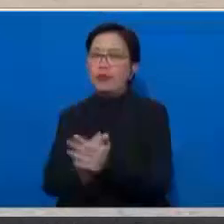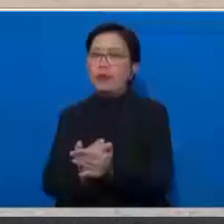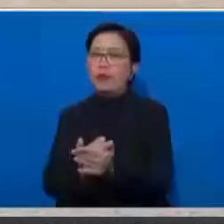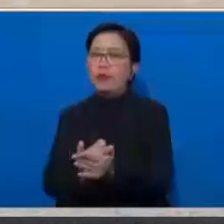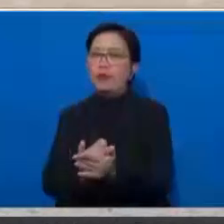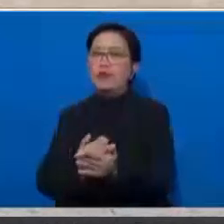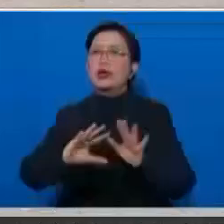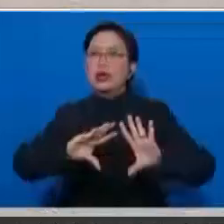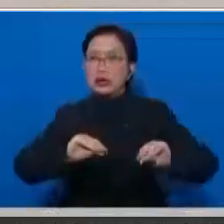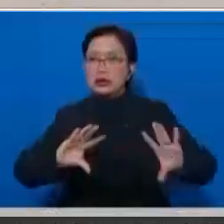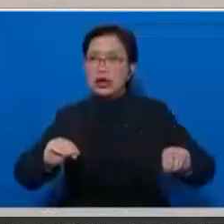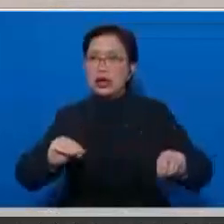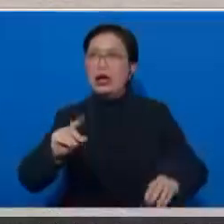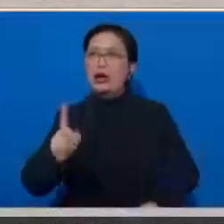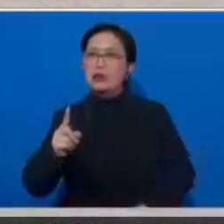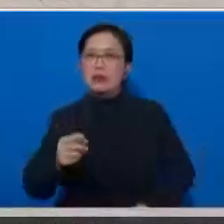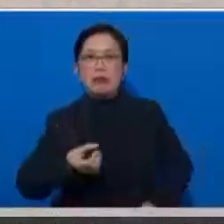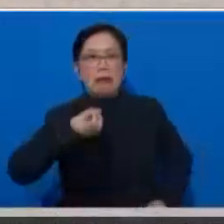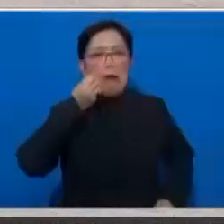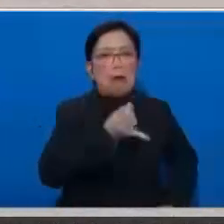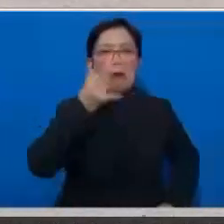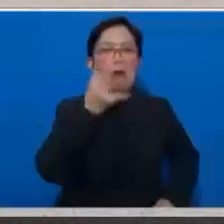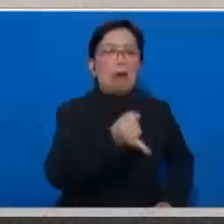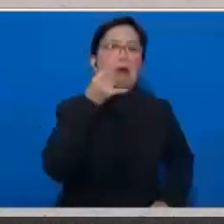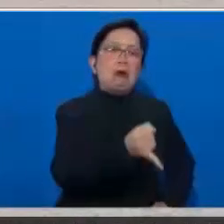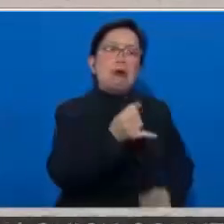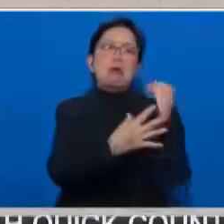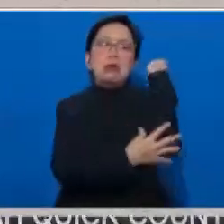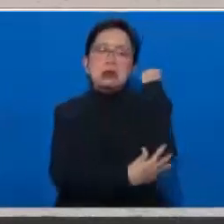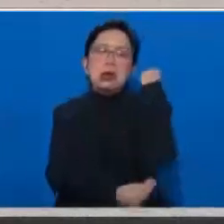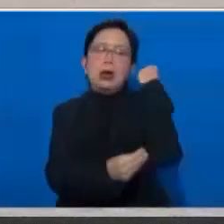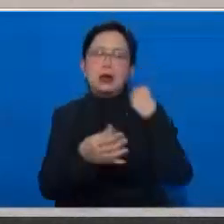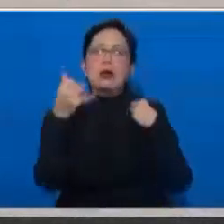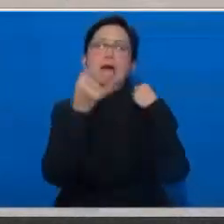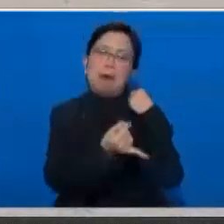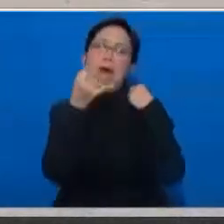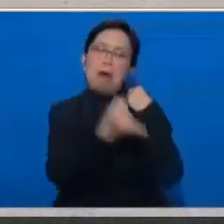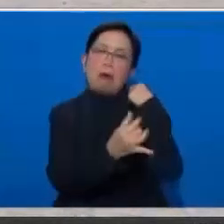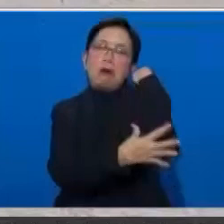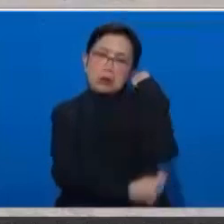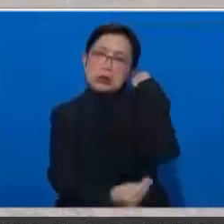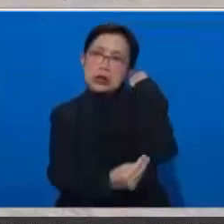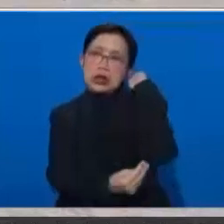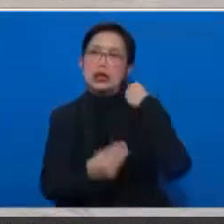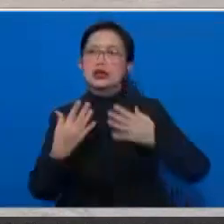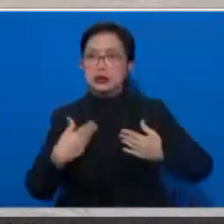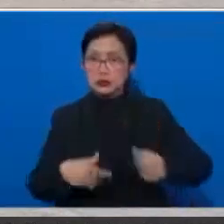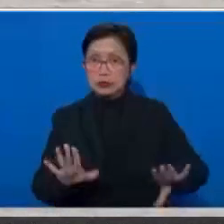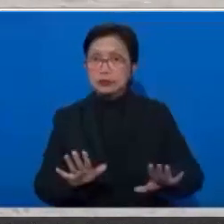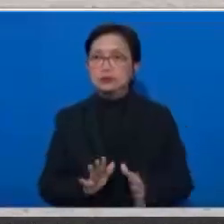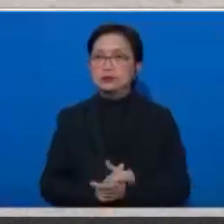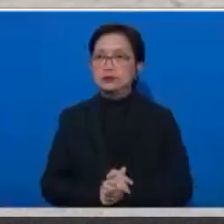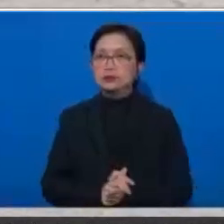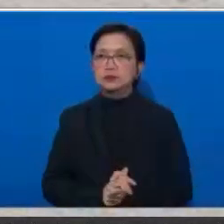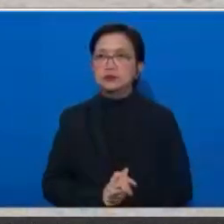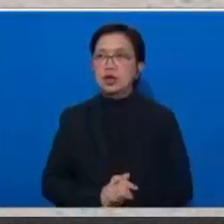kerap dimarahi dan dihina miskin oleh Lurah Ancol Saud Maruli Manik dan Sekretaris Kelurahan Ancol Kenny Hutagaol.